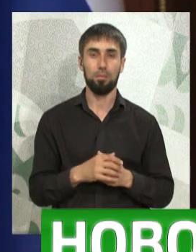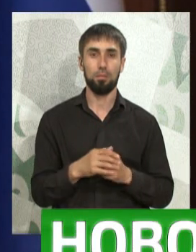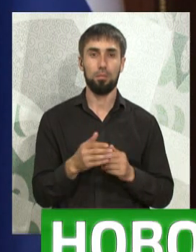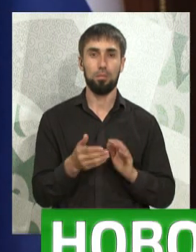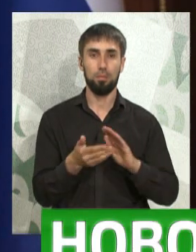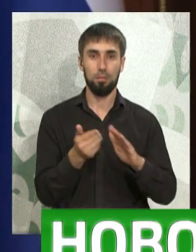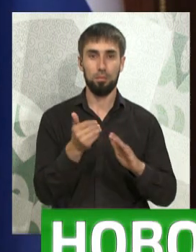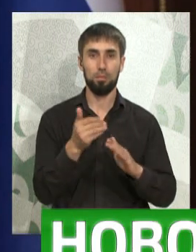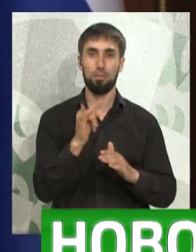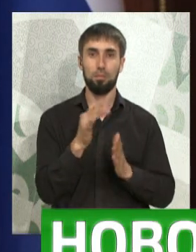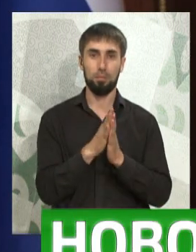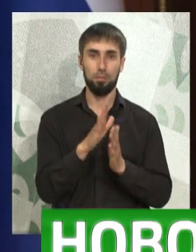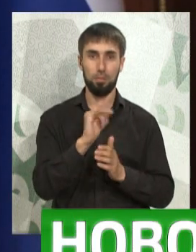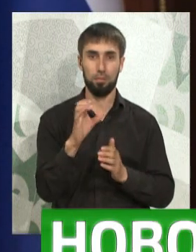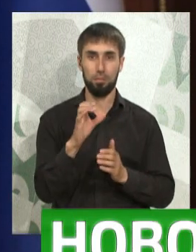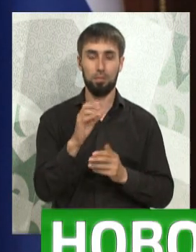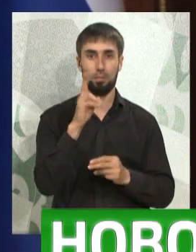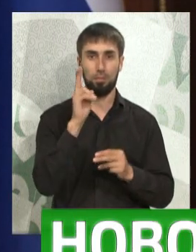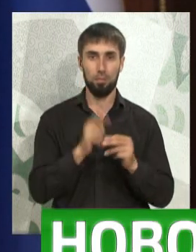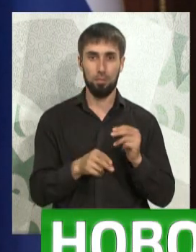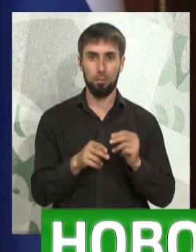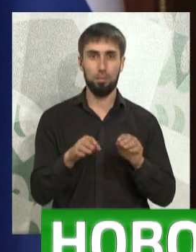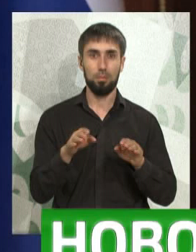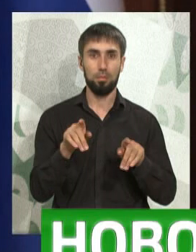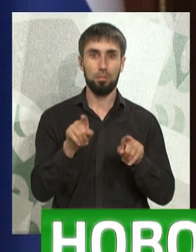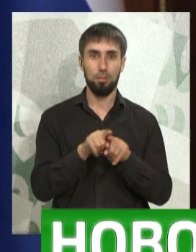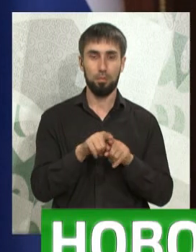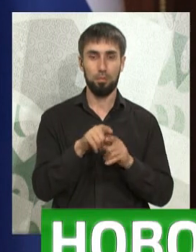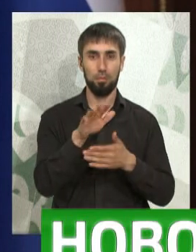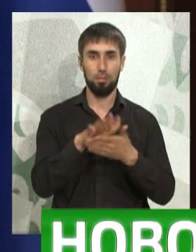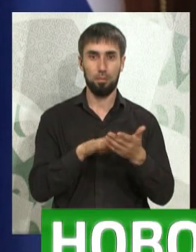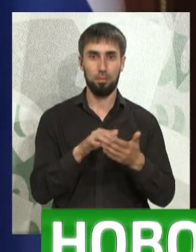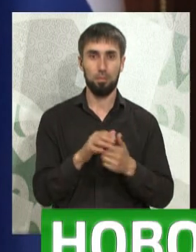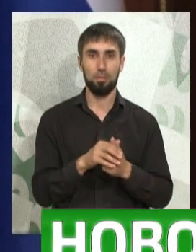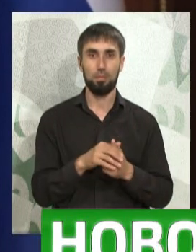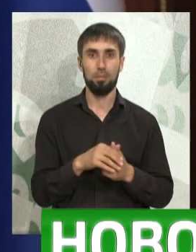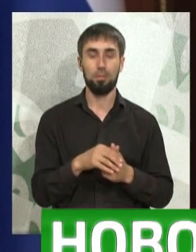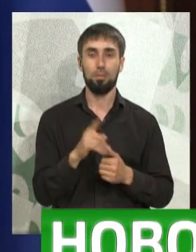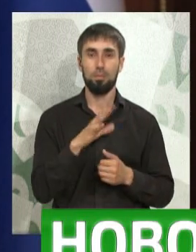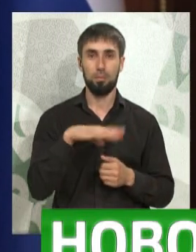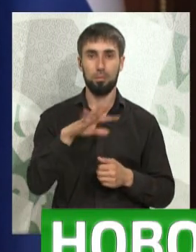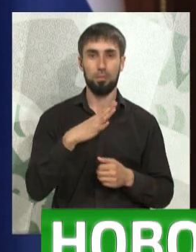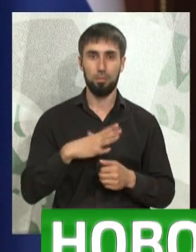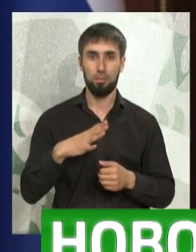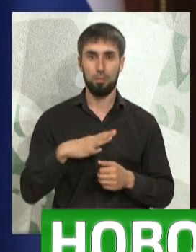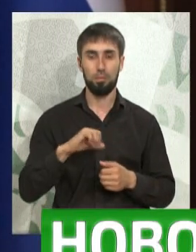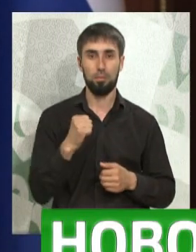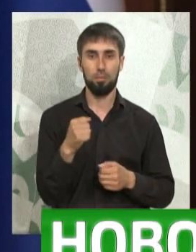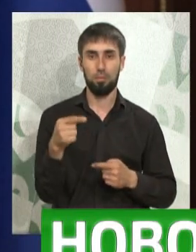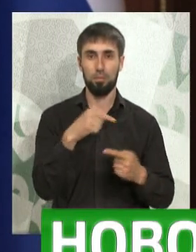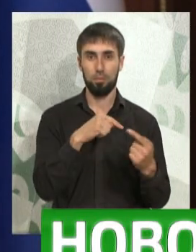призывает и просит вас прекратить противоправные действия, быть терпеливым друг к